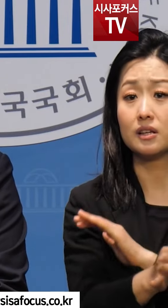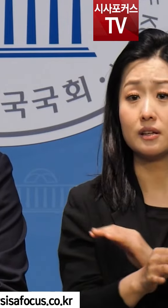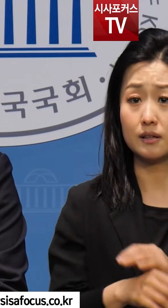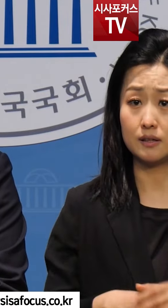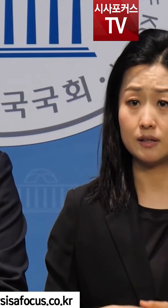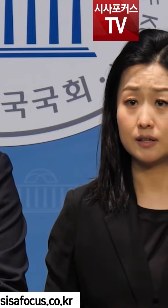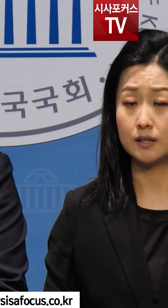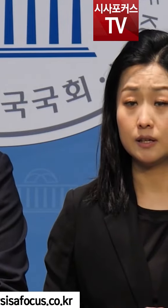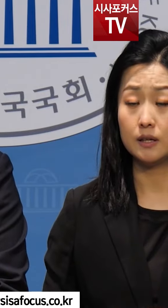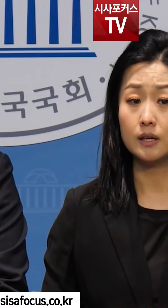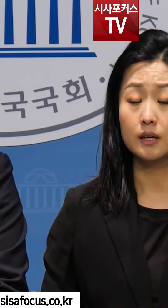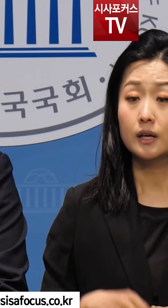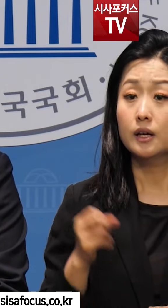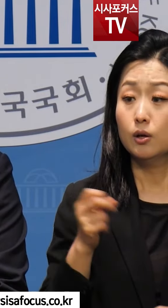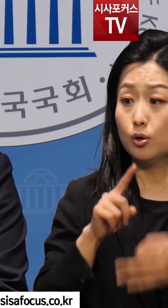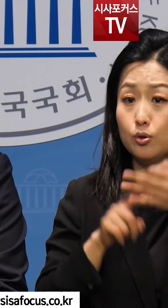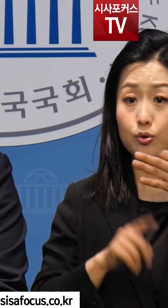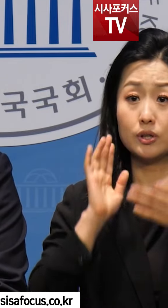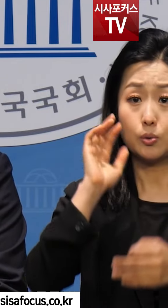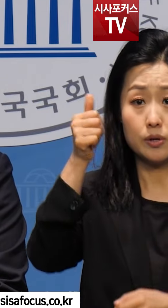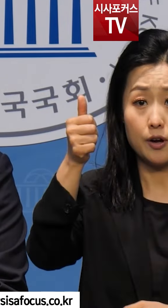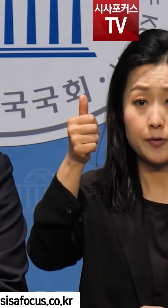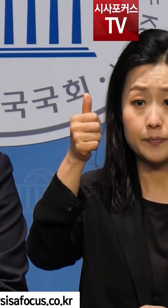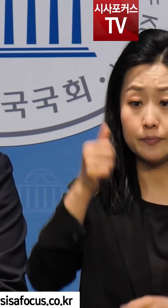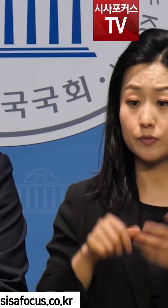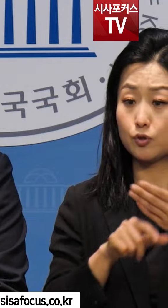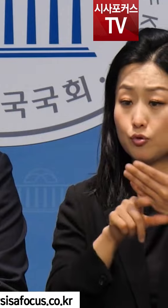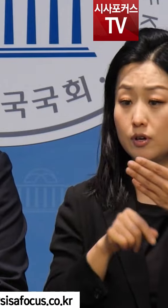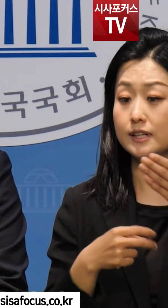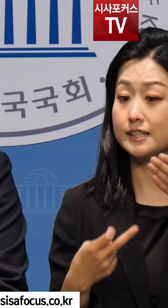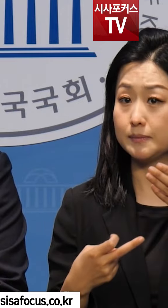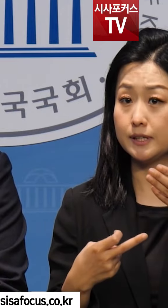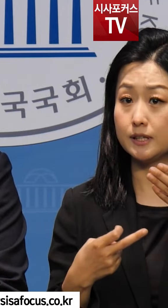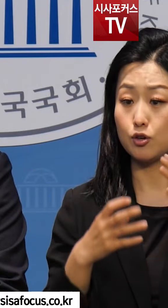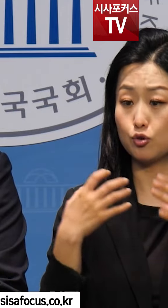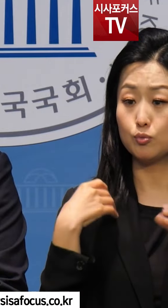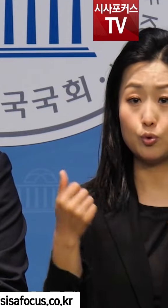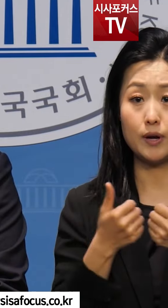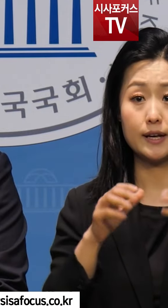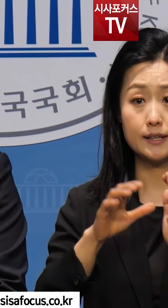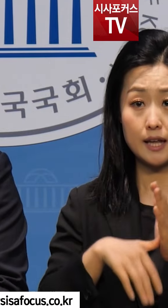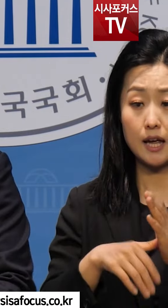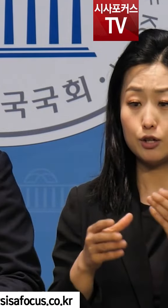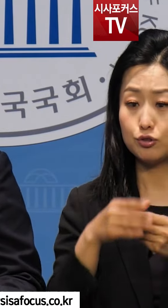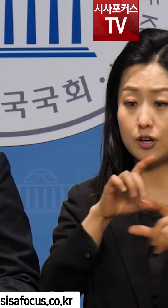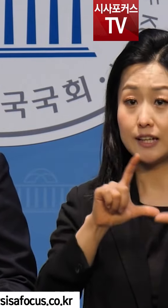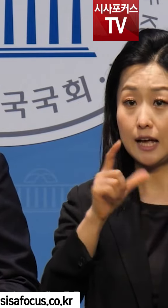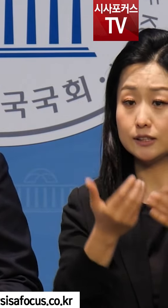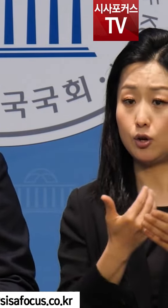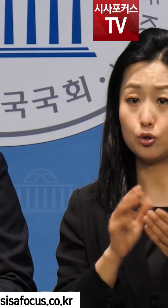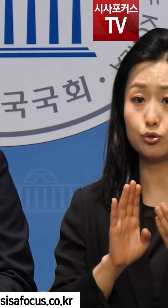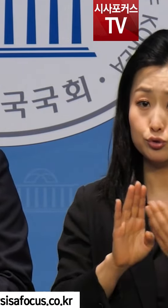시스템입니다. 여기에 윤석열 대통령은 9월 12일 국무회의에서 추석 전후